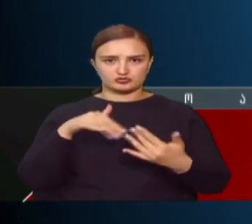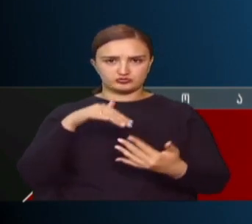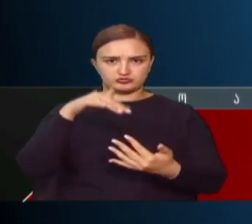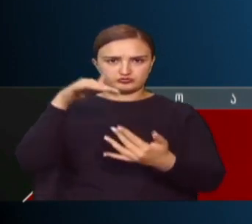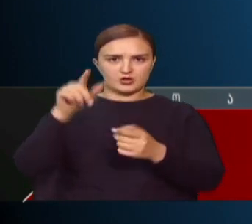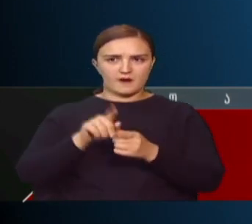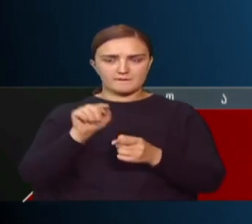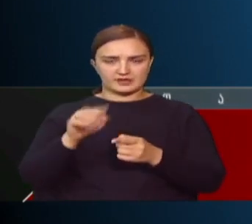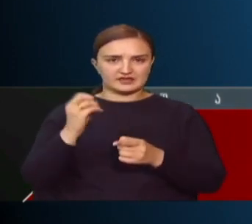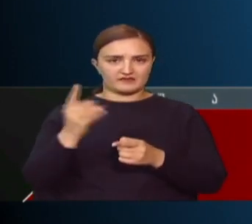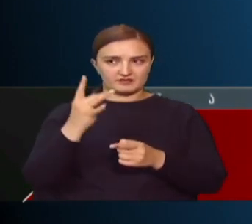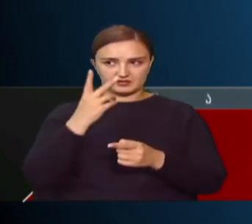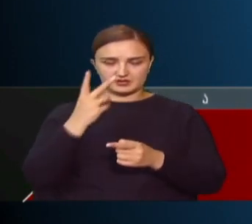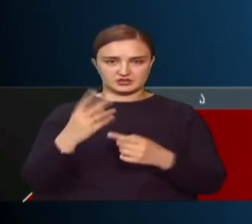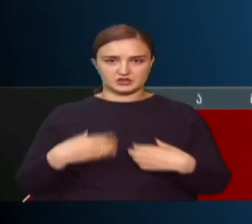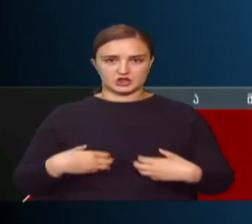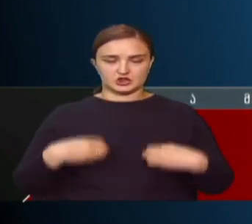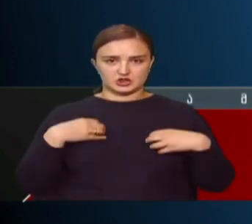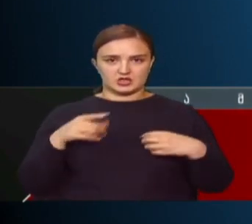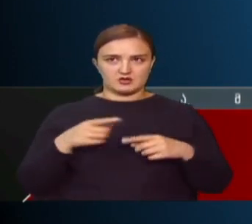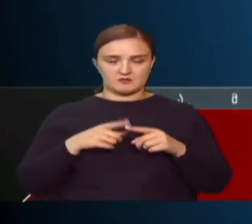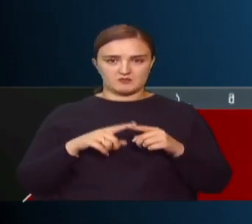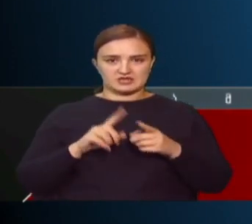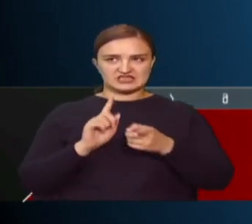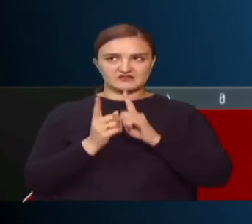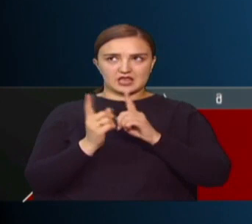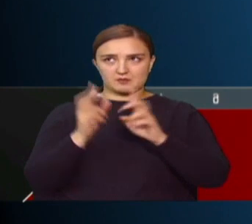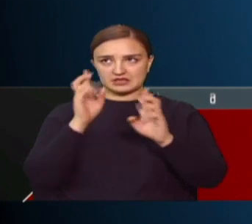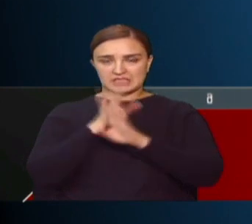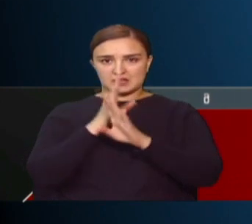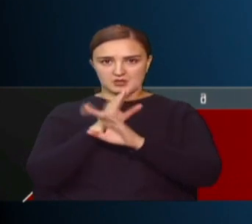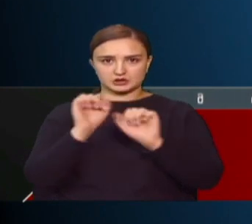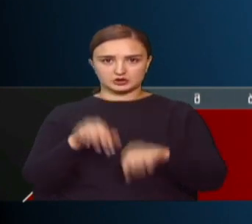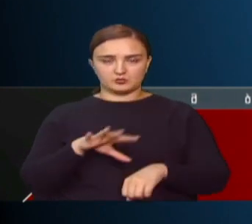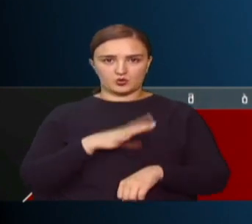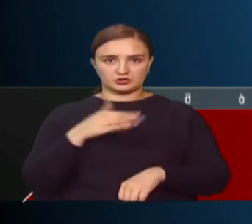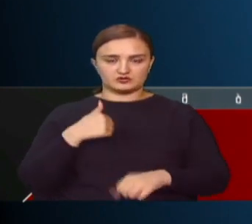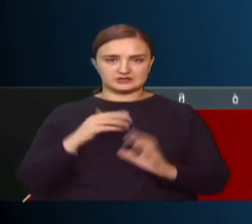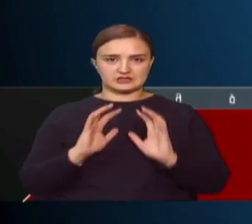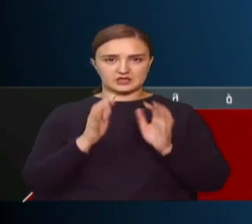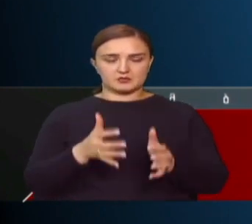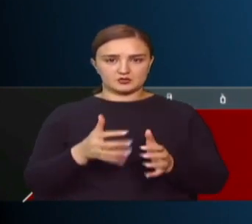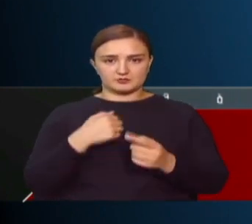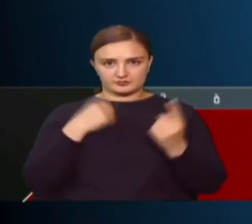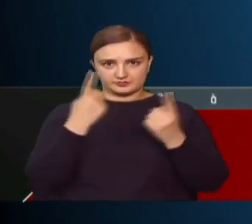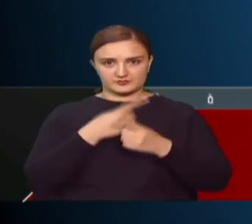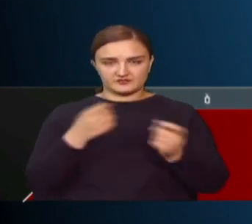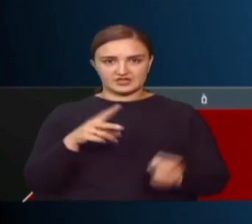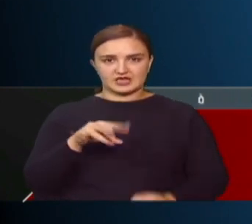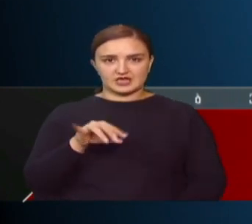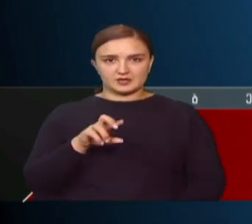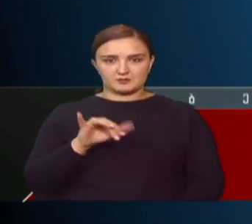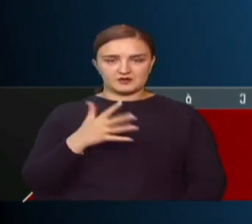ერთი შეხსენებაა იმ კატასტროფული ზემოქმედებისა, რომელიც ცვალებად კლიმატს შეიძლება ჰქონდეს ჩვენ სამყაროზე. Მე მოუწოდებ ლიბიის